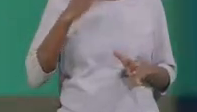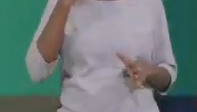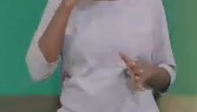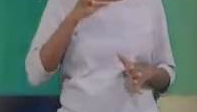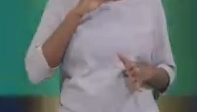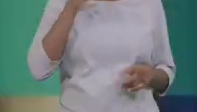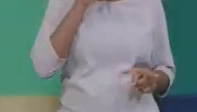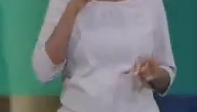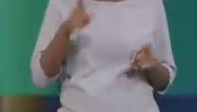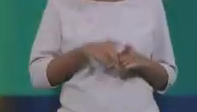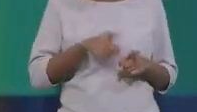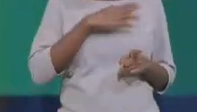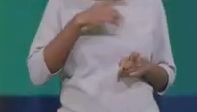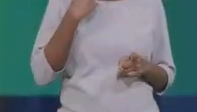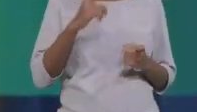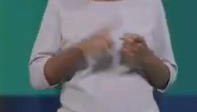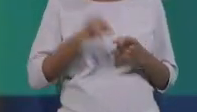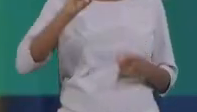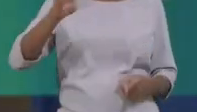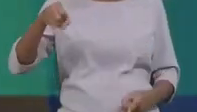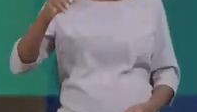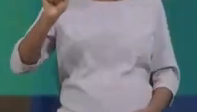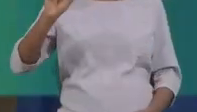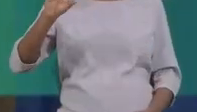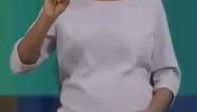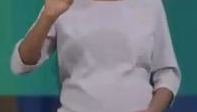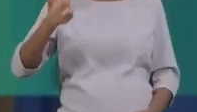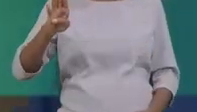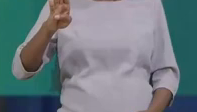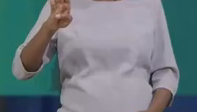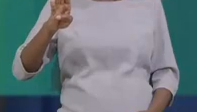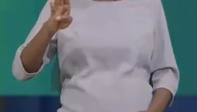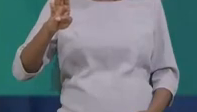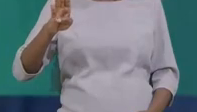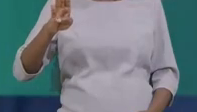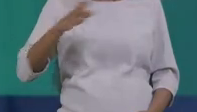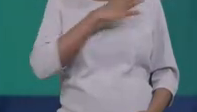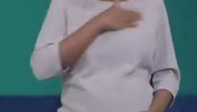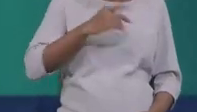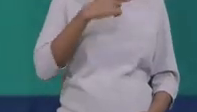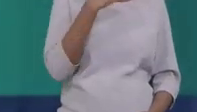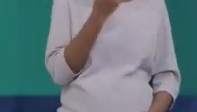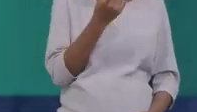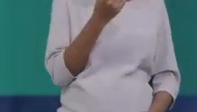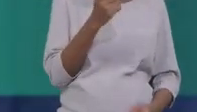Rachel a envié sa sœur. Et a dit à Jacob.